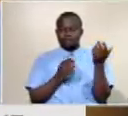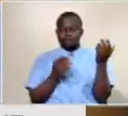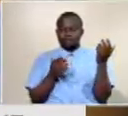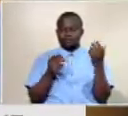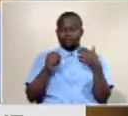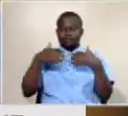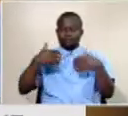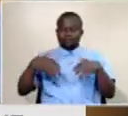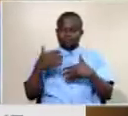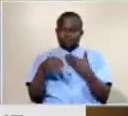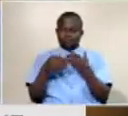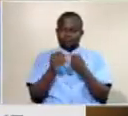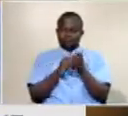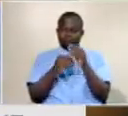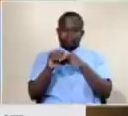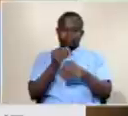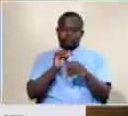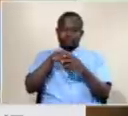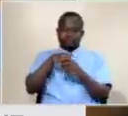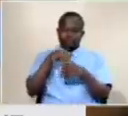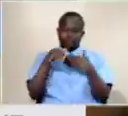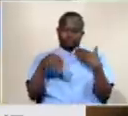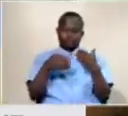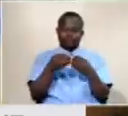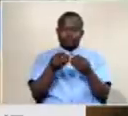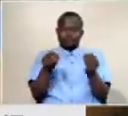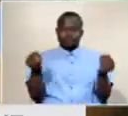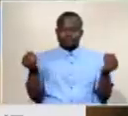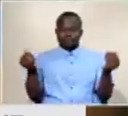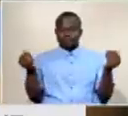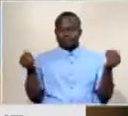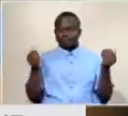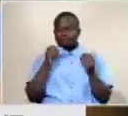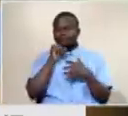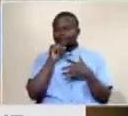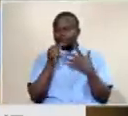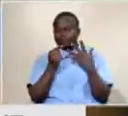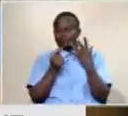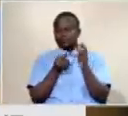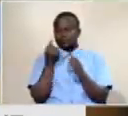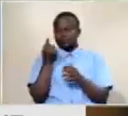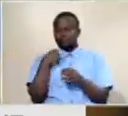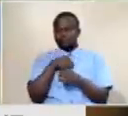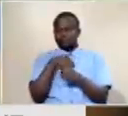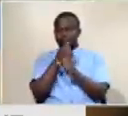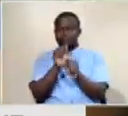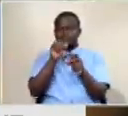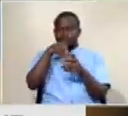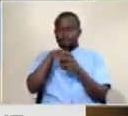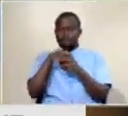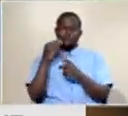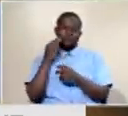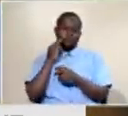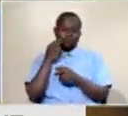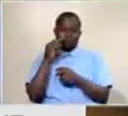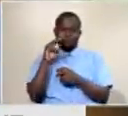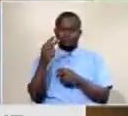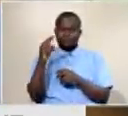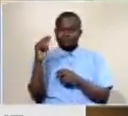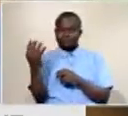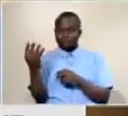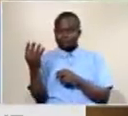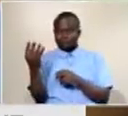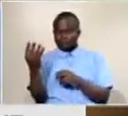rero arahenze ari ibicuruzwa birimo byose byangiritse nta kintu na kimwe kabisa twarokoyemo amamiliyoni